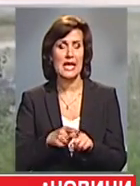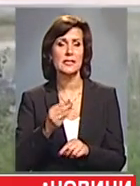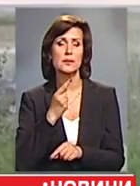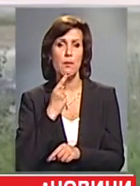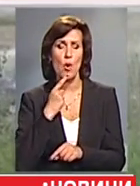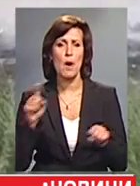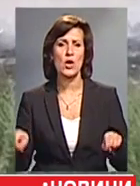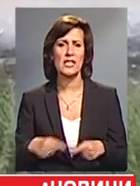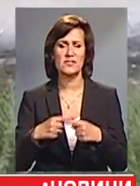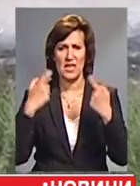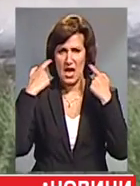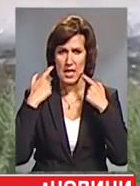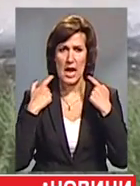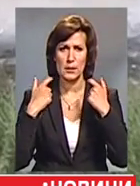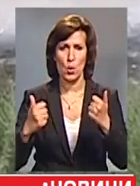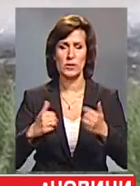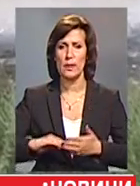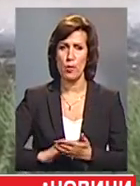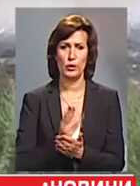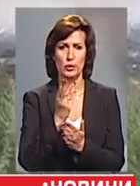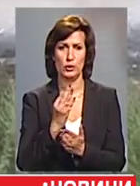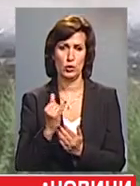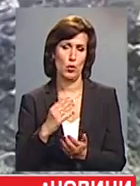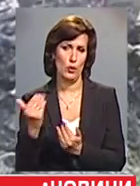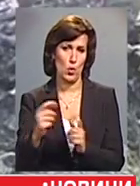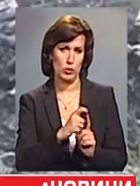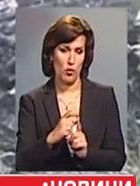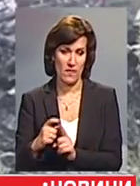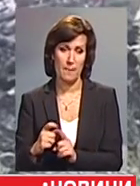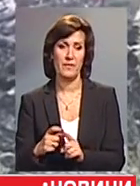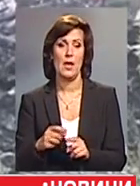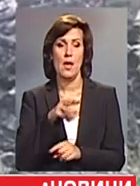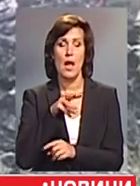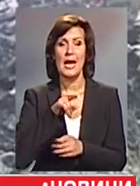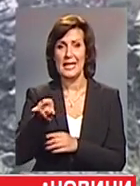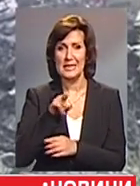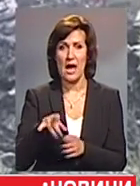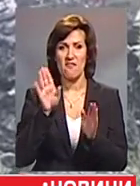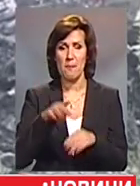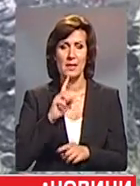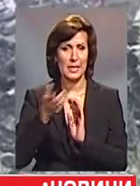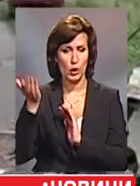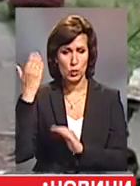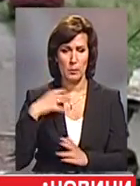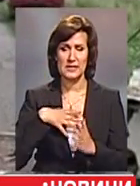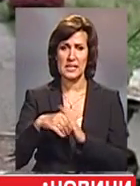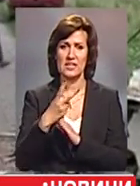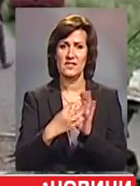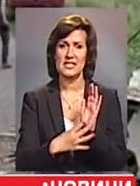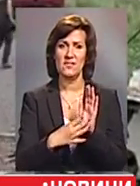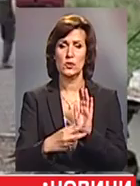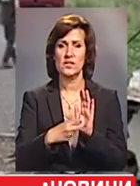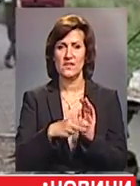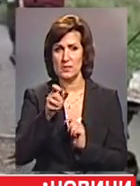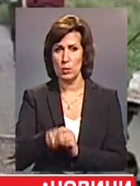організувати грандіозне політичне шоу. Це були його слова. Літак малайзійських авіаліній впав рік тому, загинули